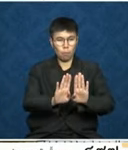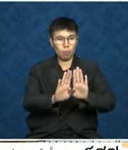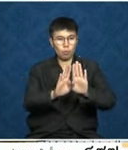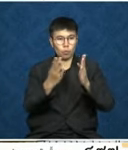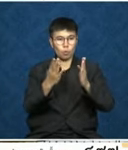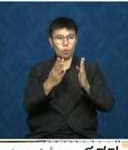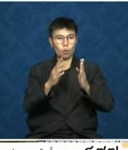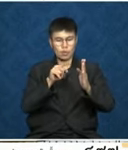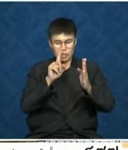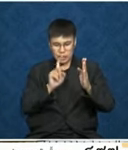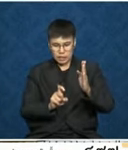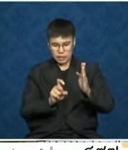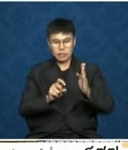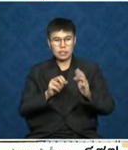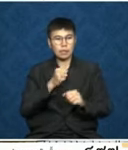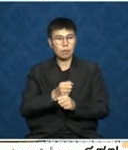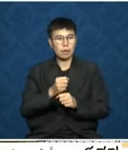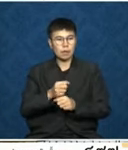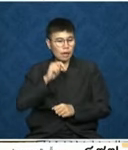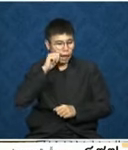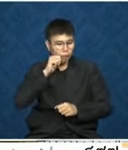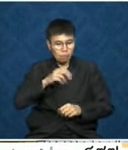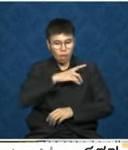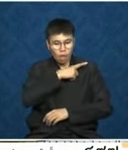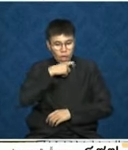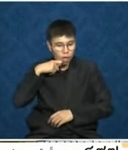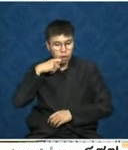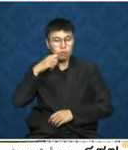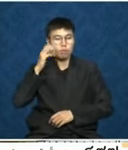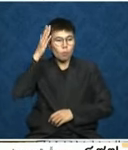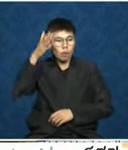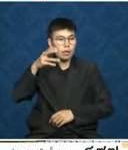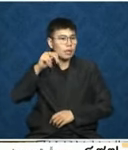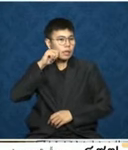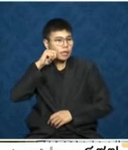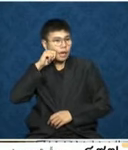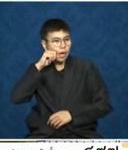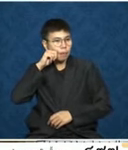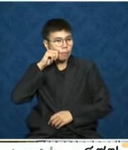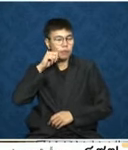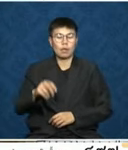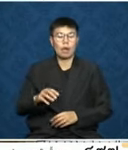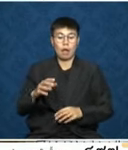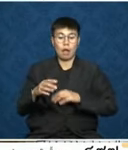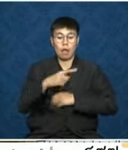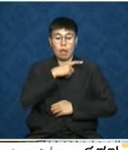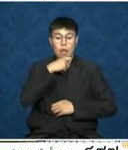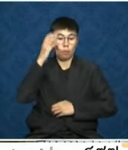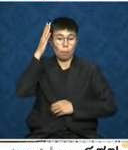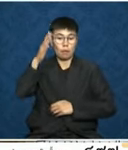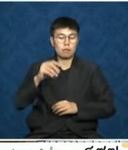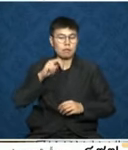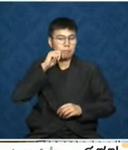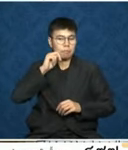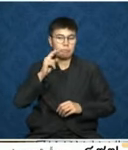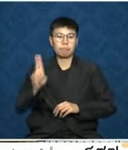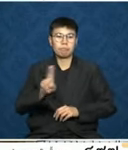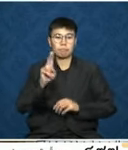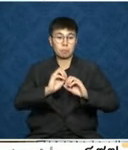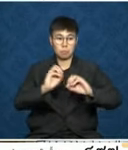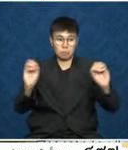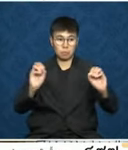คลองเแห้งเร็วกว่าปกติซึ่งจะทำให้ขาดแคลนน้ำปปน้ำทั่วไปที่ใช้นะครับจึงกราบเรียนมายังท่านประธานสภา